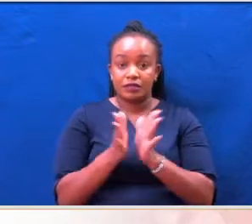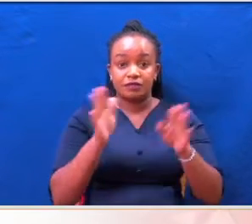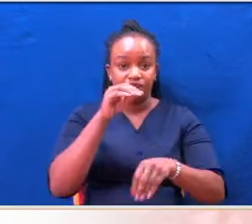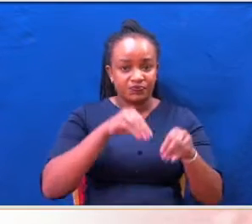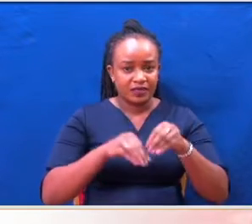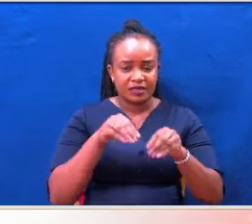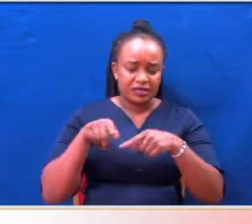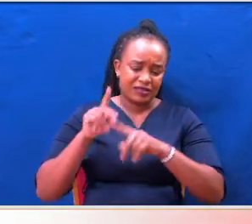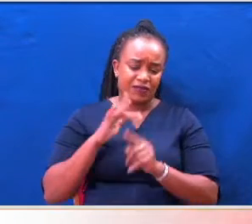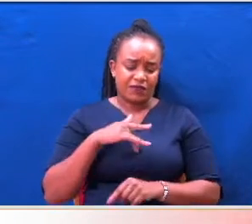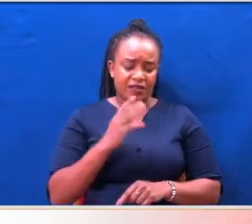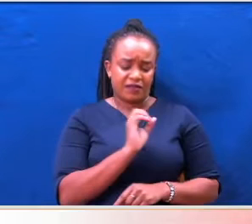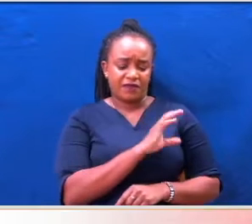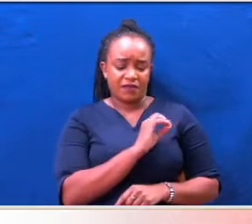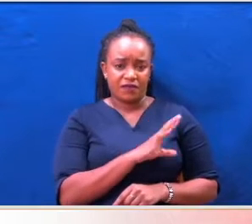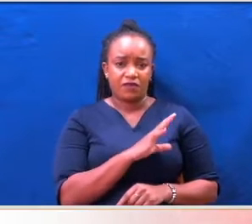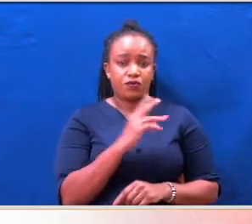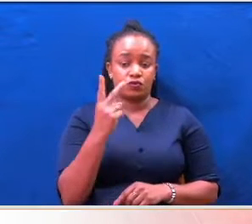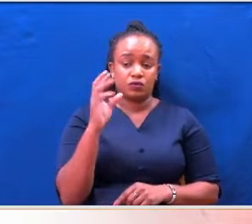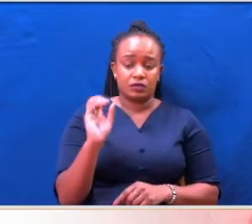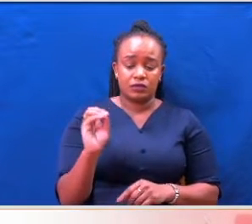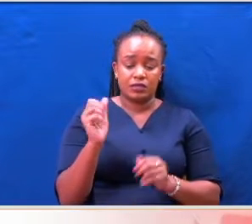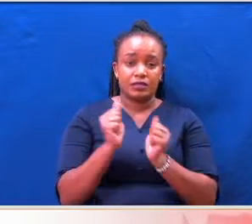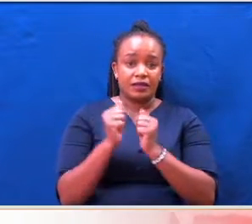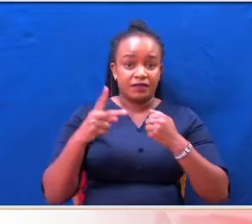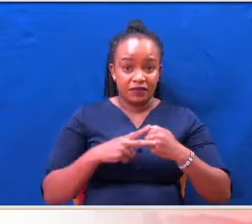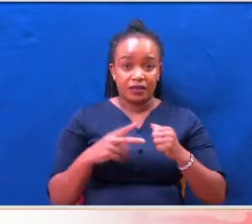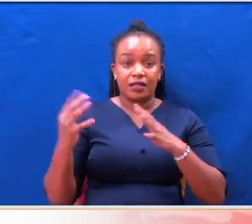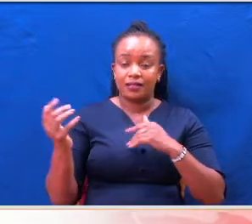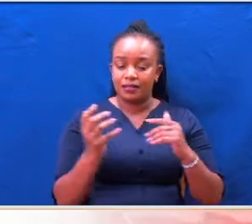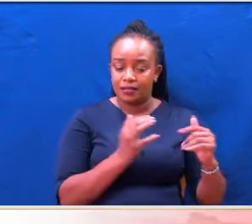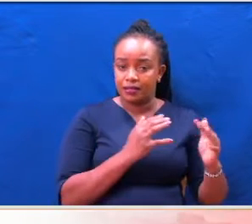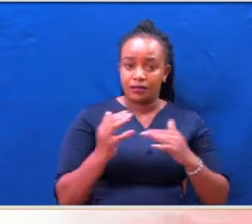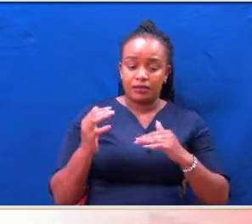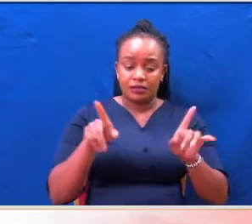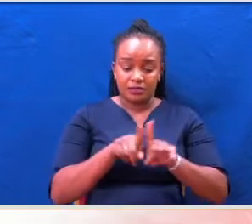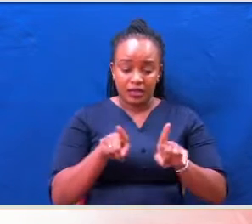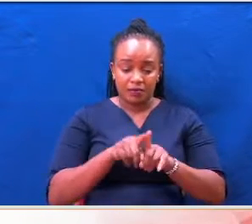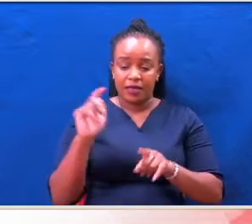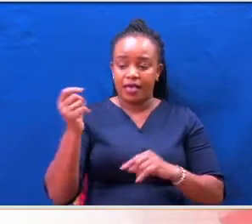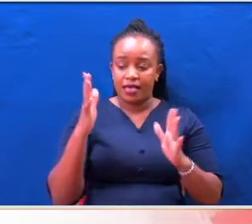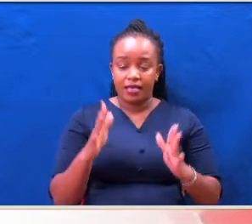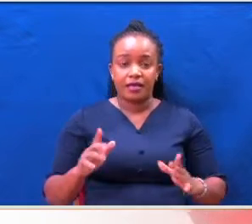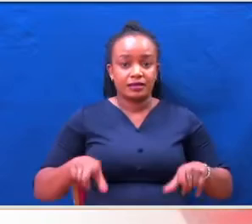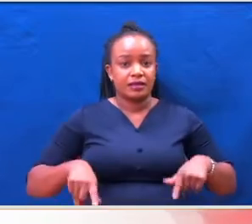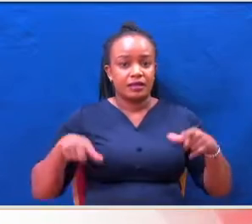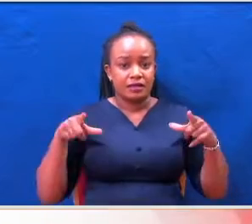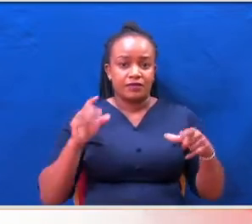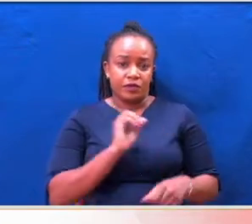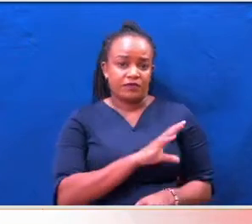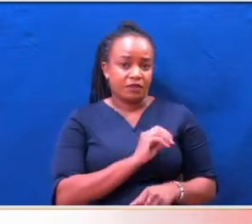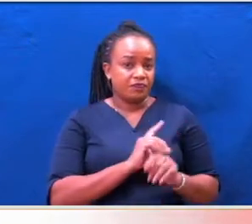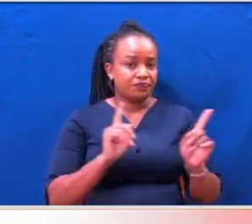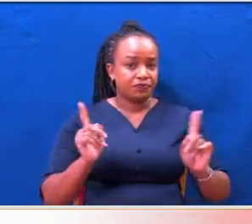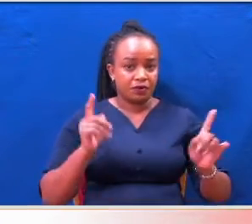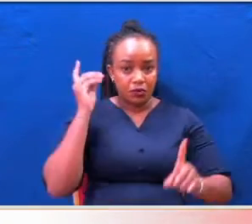ya baada ya uchaguzi wa mwaka 2007, akitaja kuwa hakuna Mkenya anapaswa kuishi kwa hofu kutokana na msimamo wake wa kisiasa.